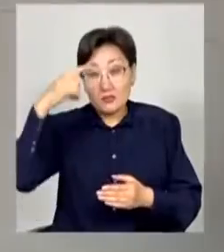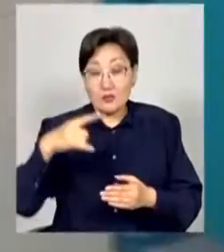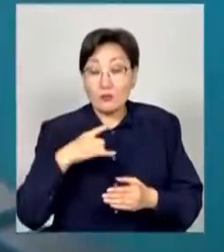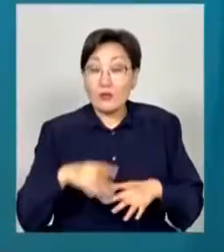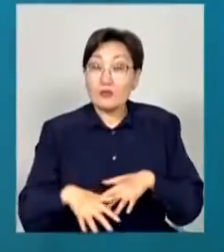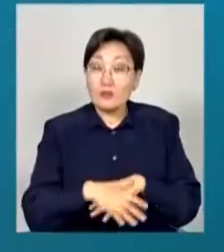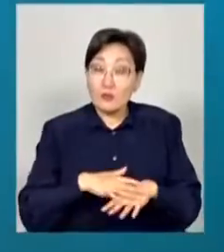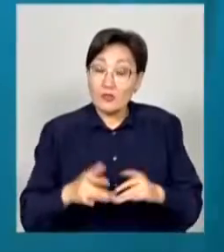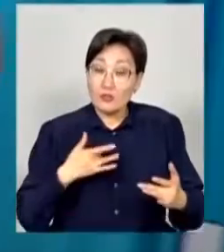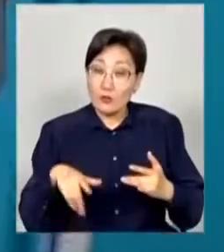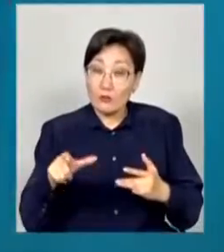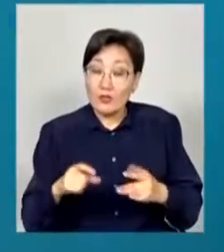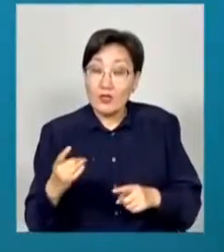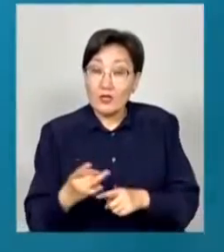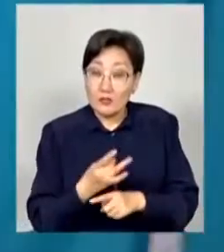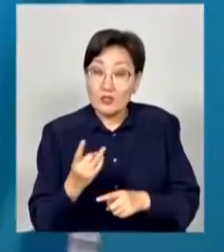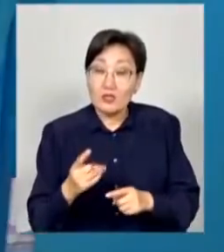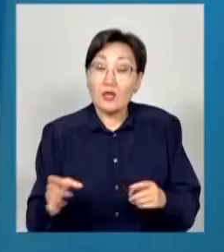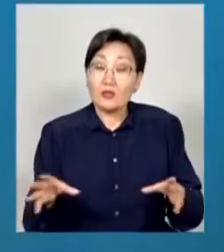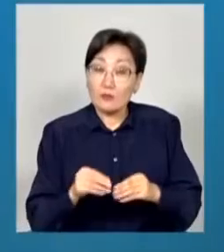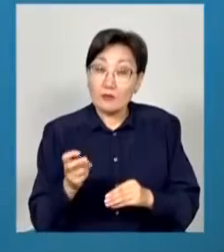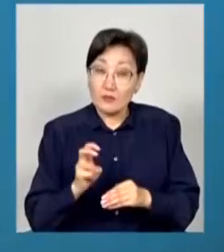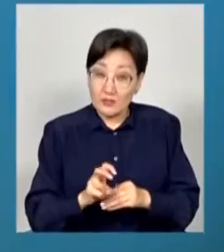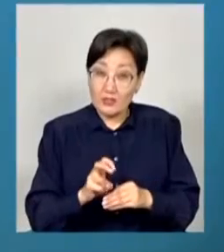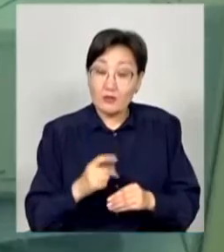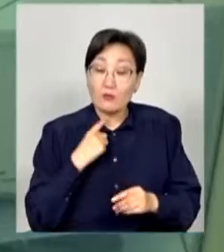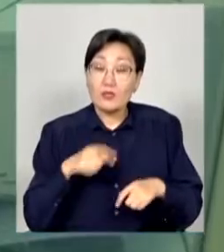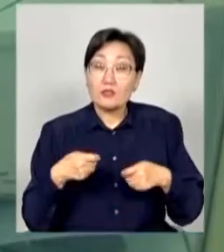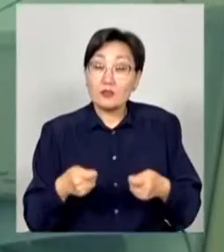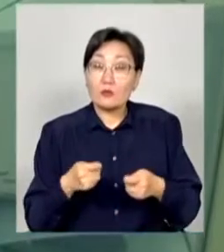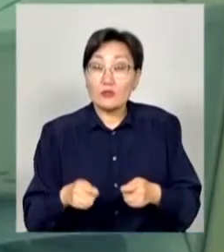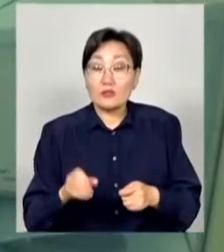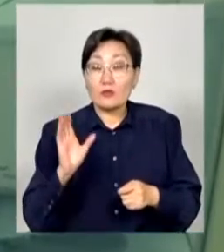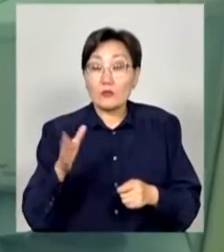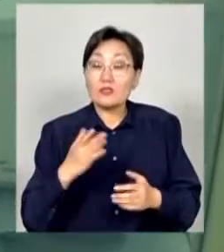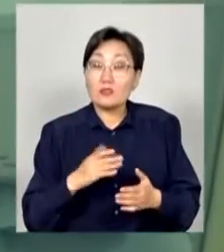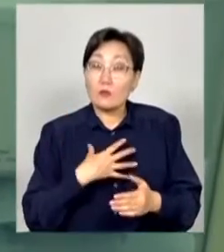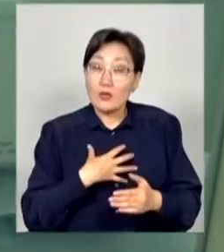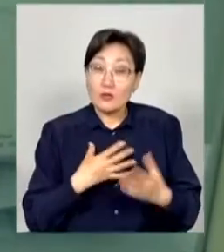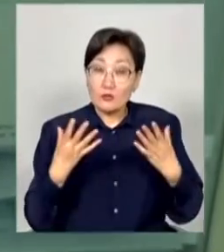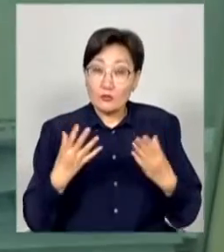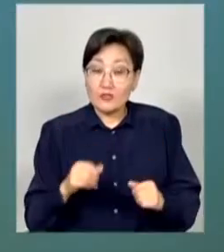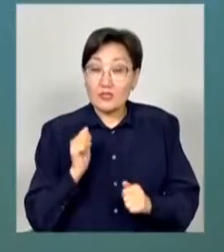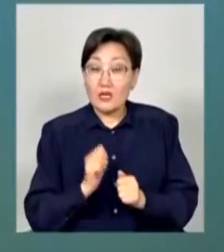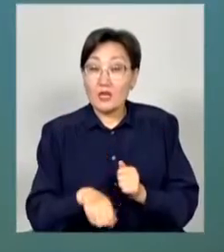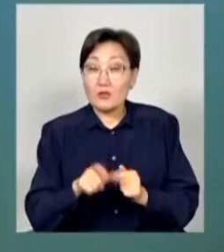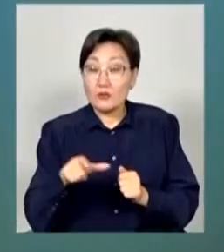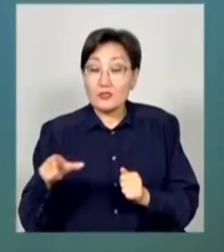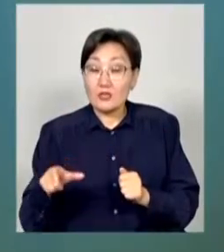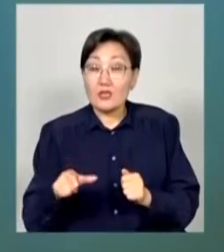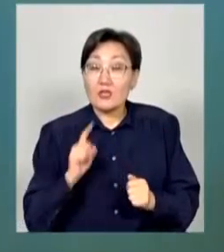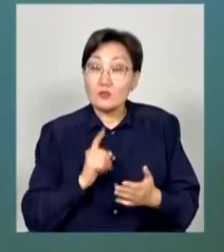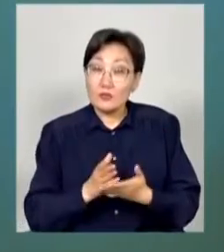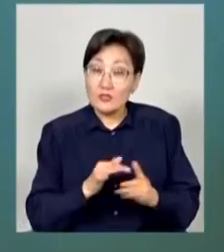Досхан Жолжақсынов алғашқылардың бірі болып сайлауға қатысты. Актер ел болашағын айқындайтын маңызды күнде әрқайсымыздың саяси